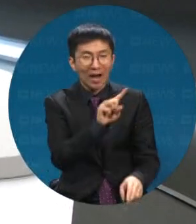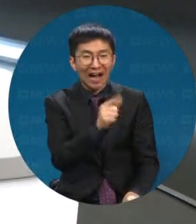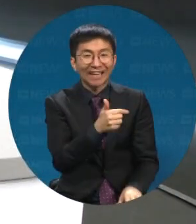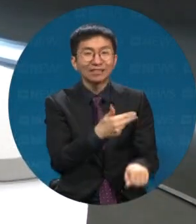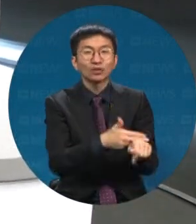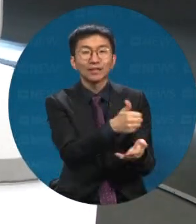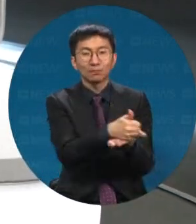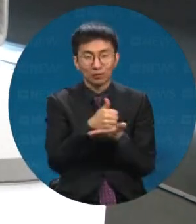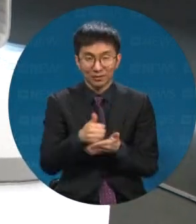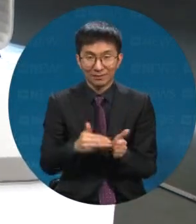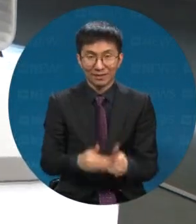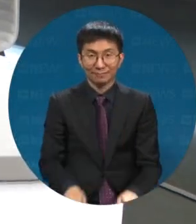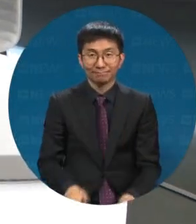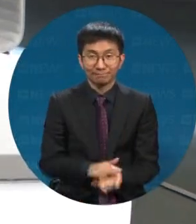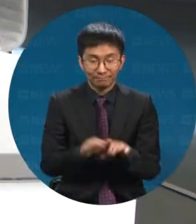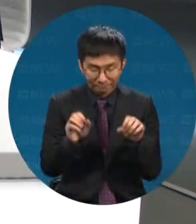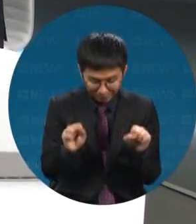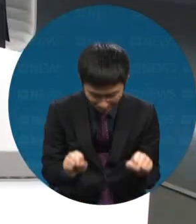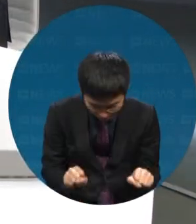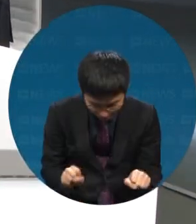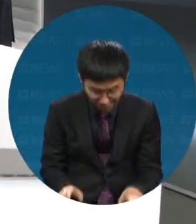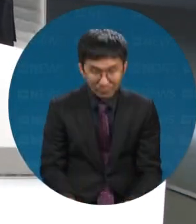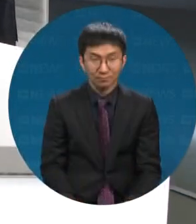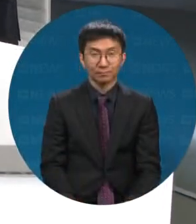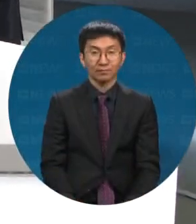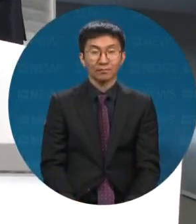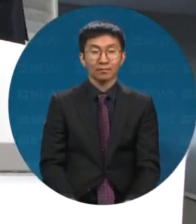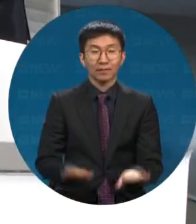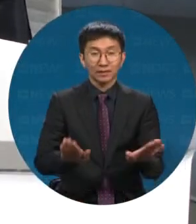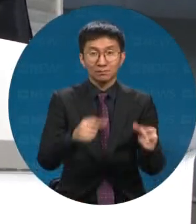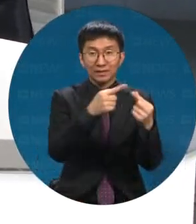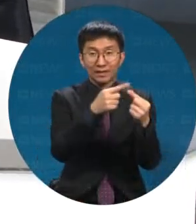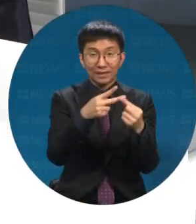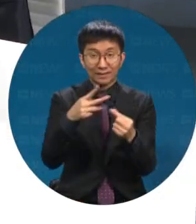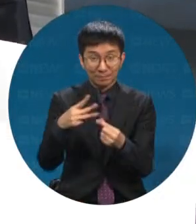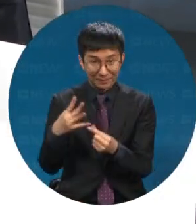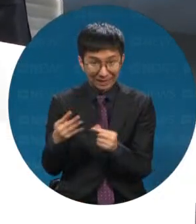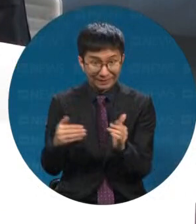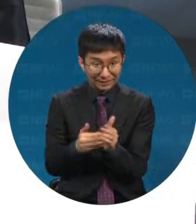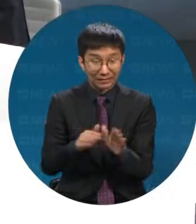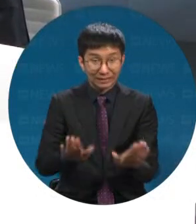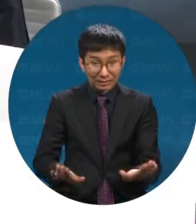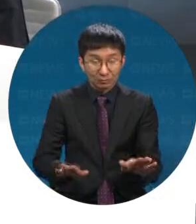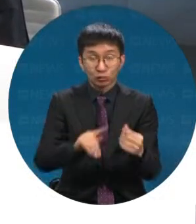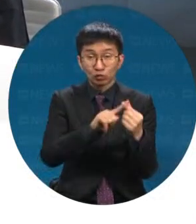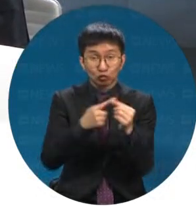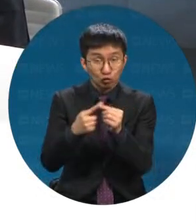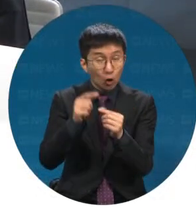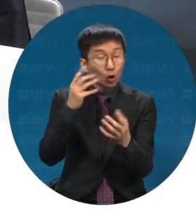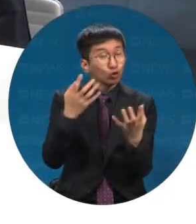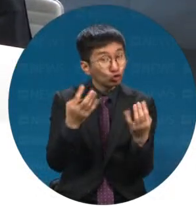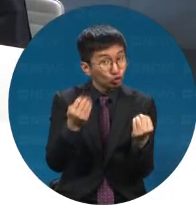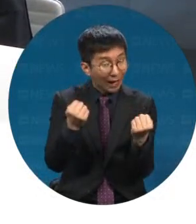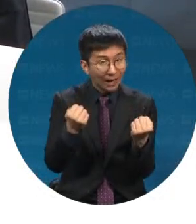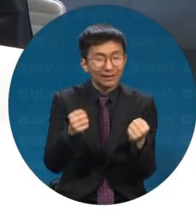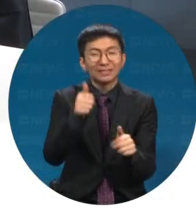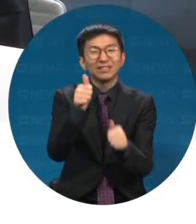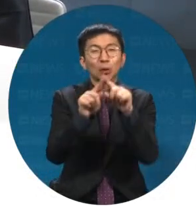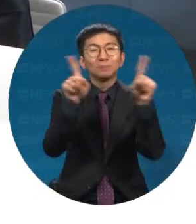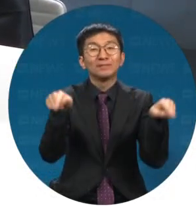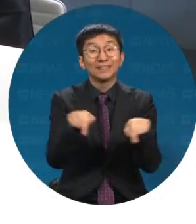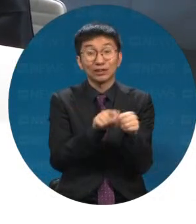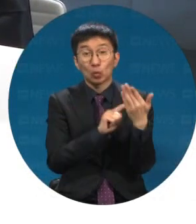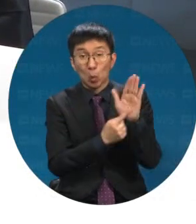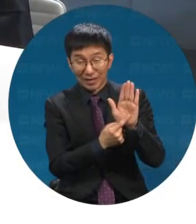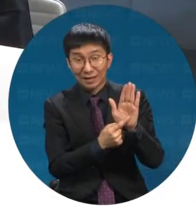안녕하세요. 네, 수능 시험이 4교시까지 종료가 됐습니다. 지금 국어와 수학 두 과목의 시험지가